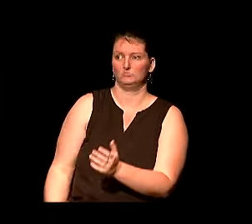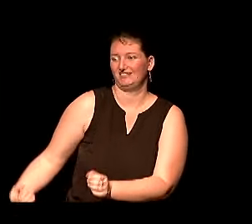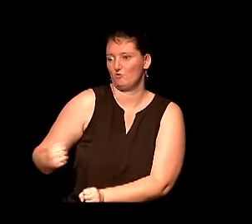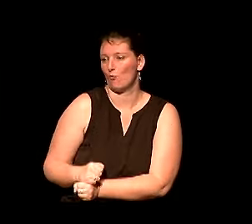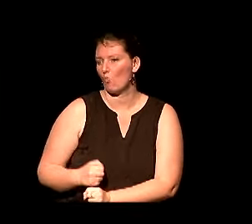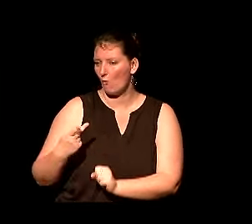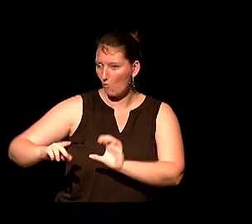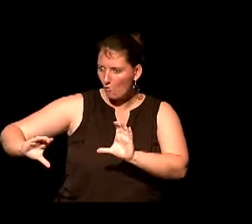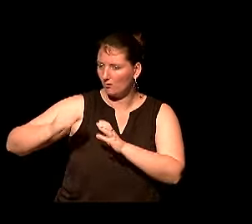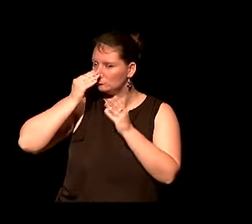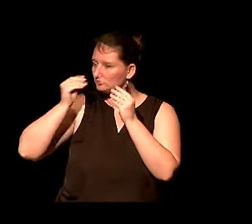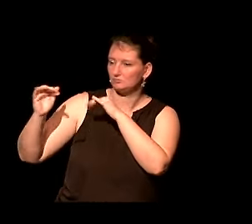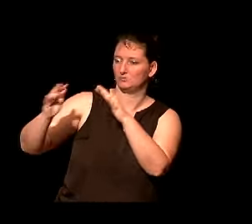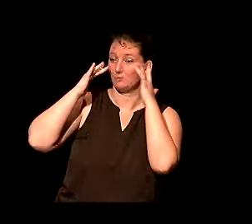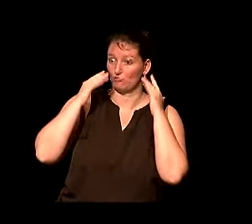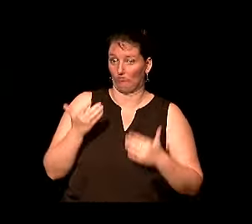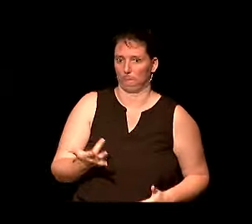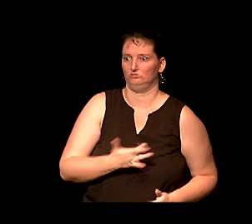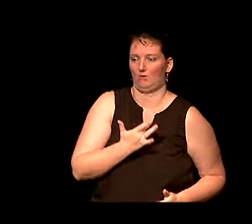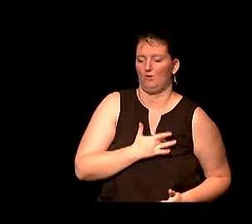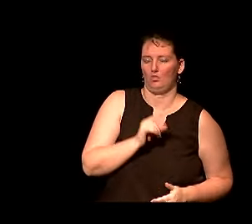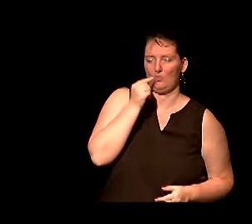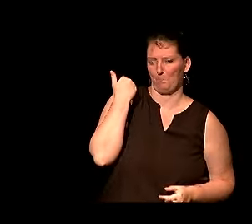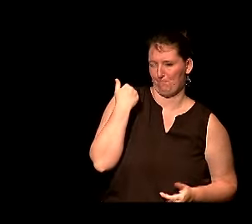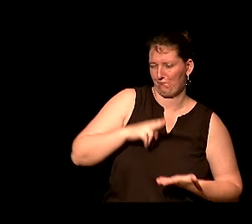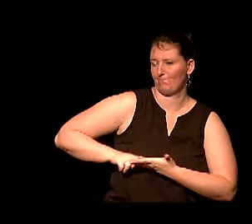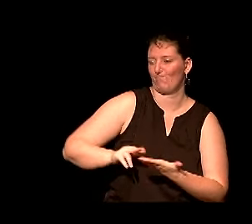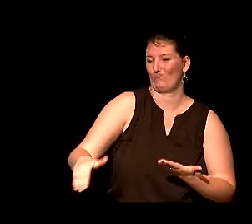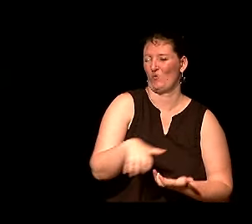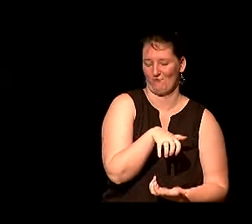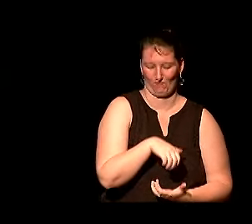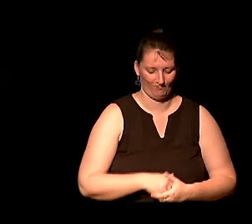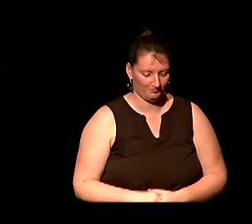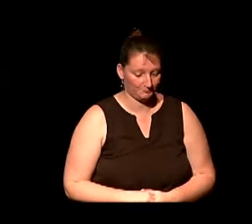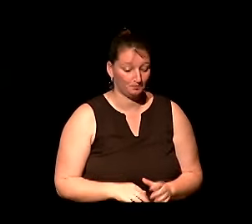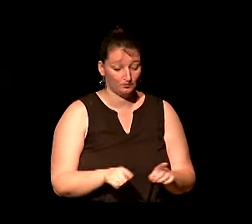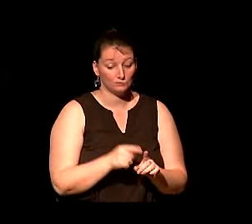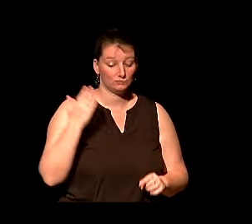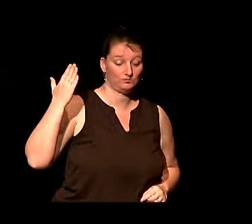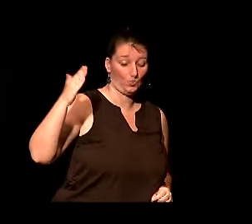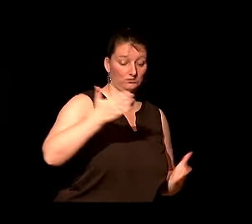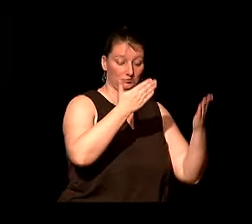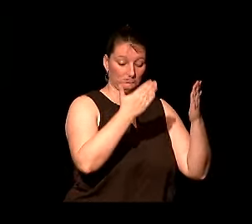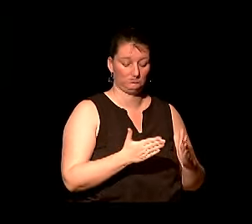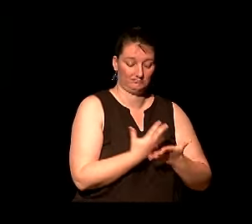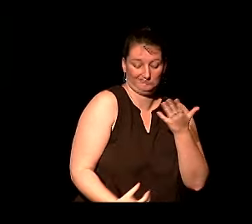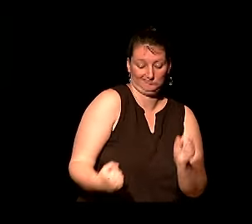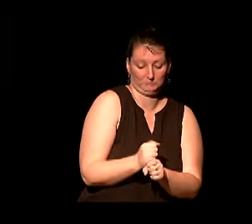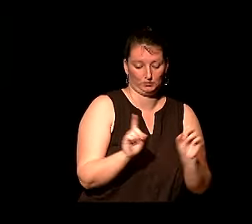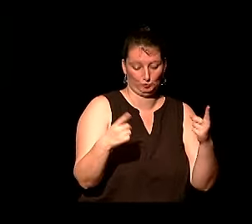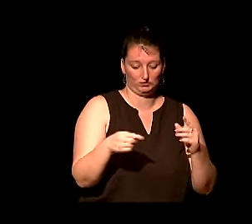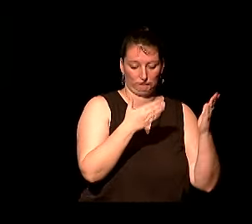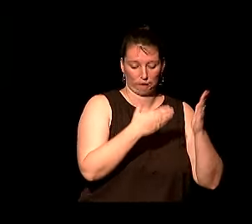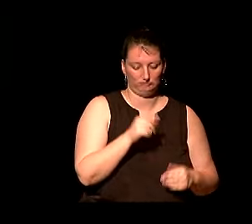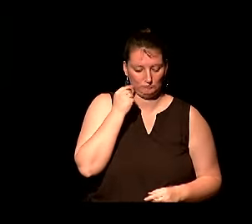intéresser Edward J. Robinson. Par ailleurs, il y aura aussi un compositeur de musique qui s'appelle George Gard de